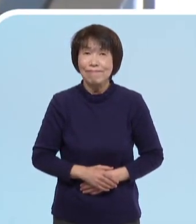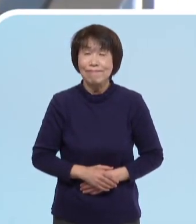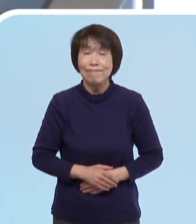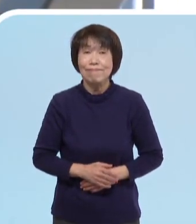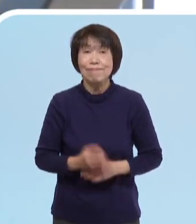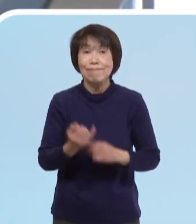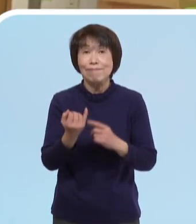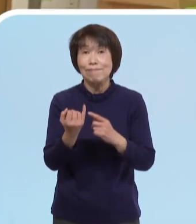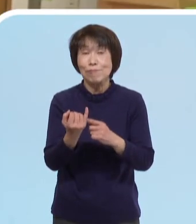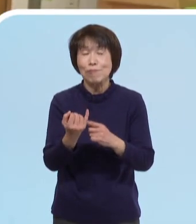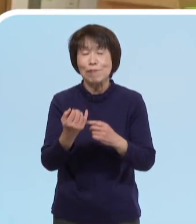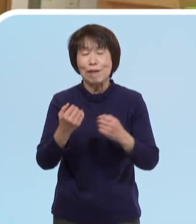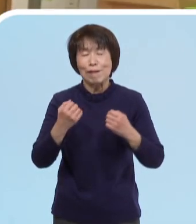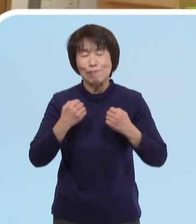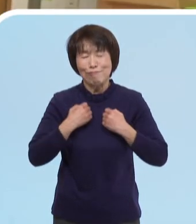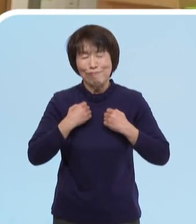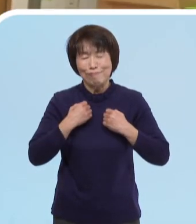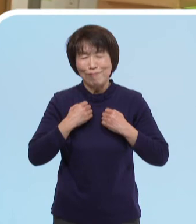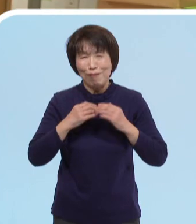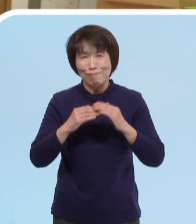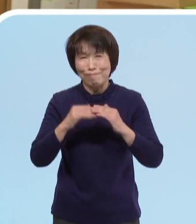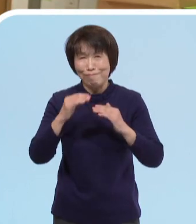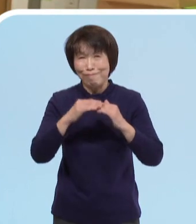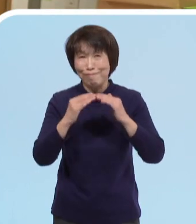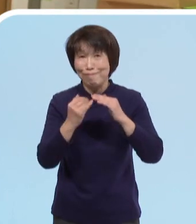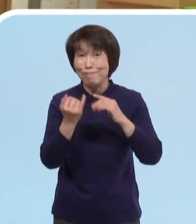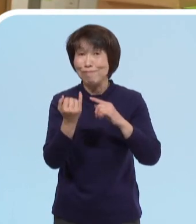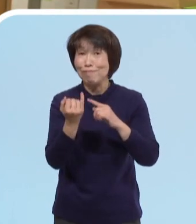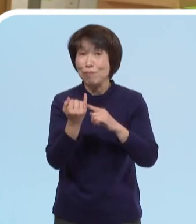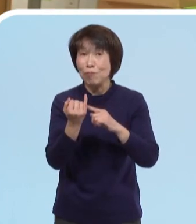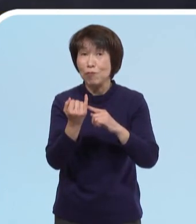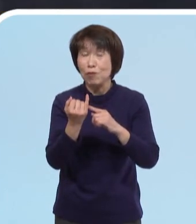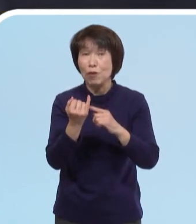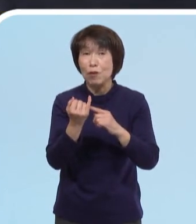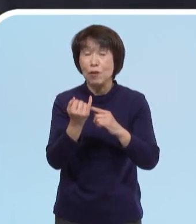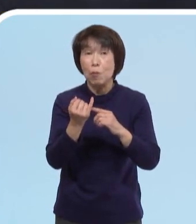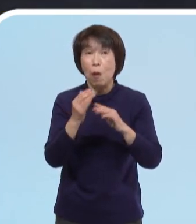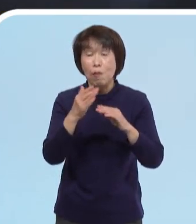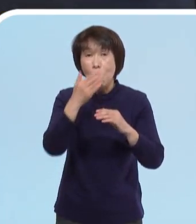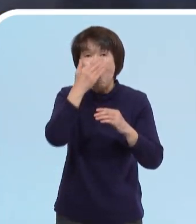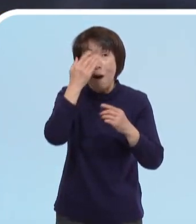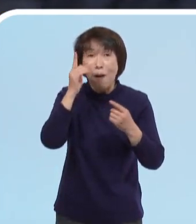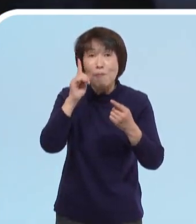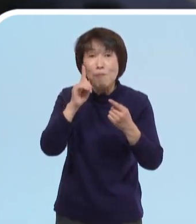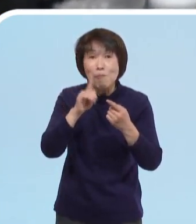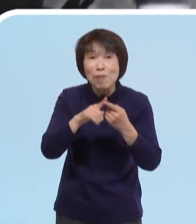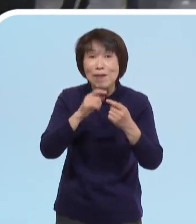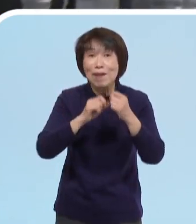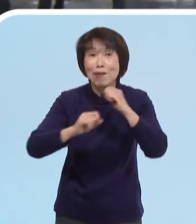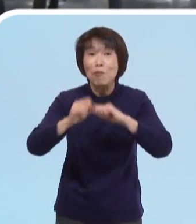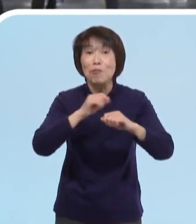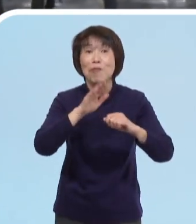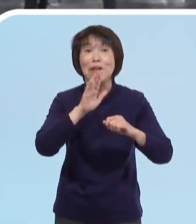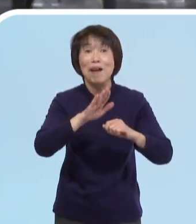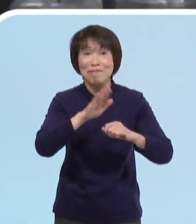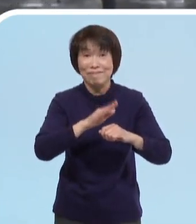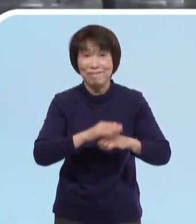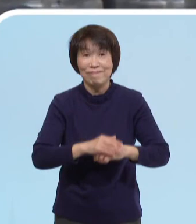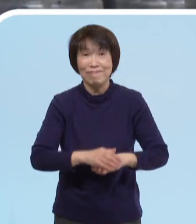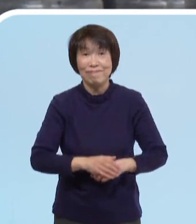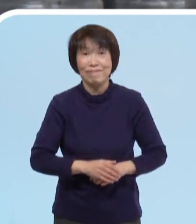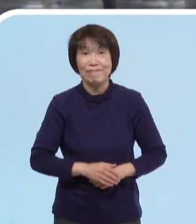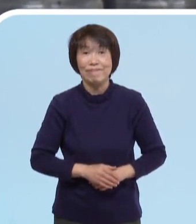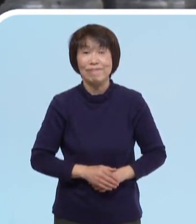新米ハンドラーとして日々奮闘している高橋さんですが、実は今時の若者らしいこんな活動